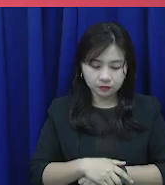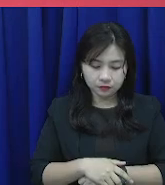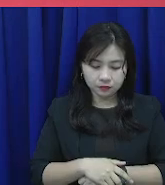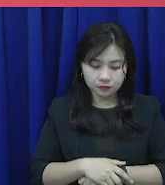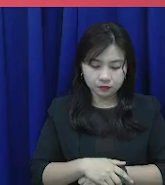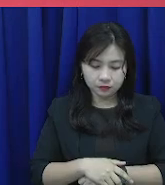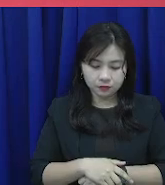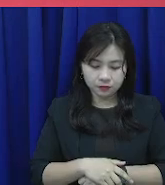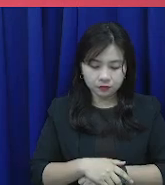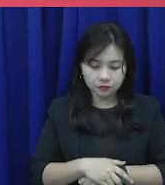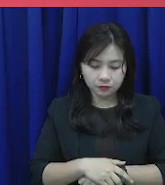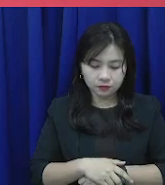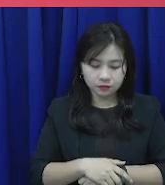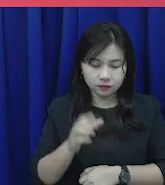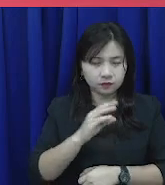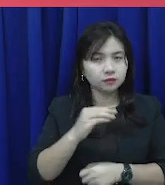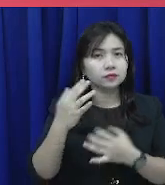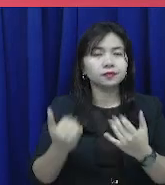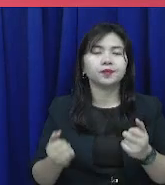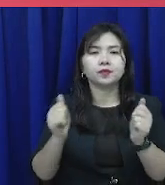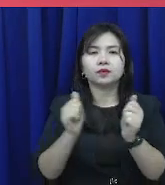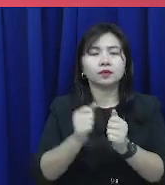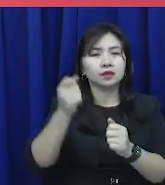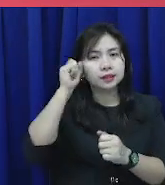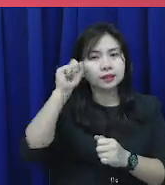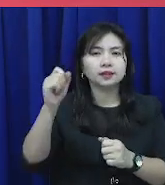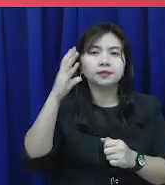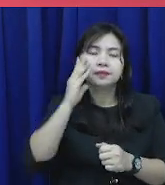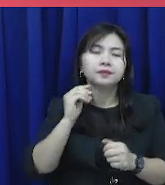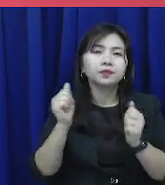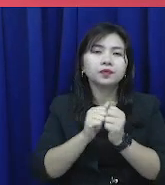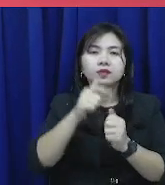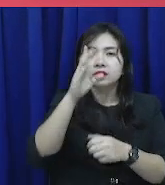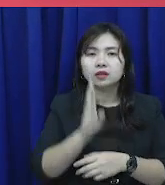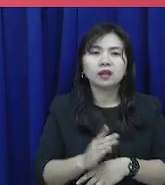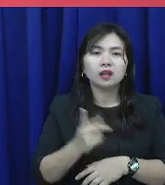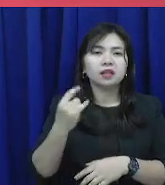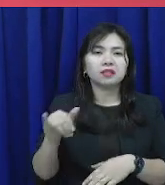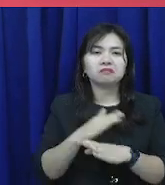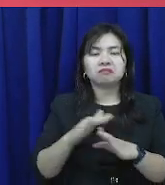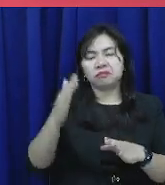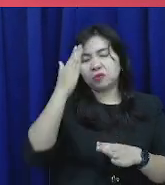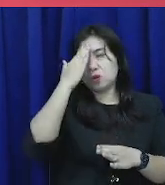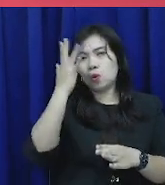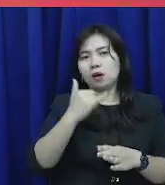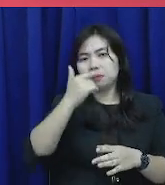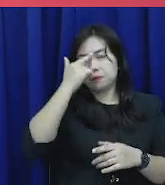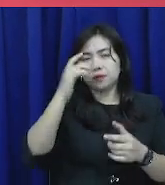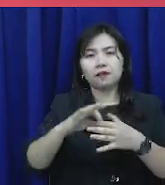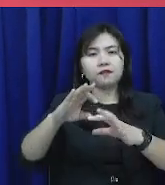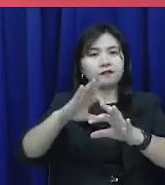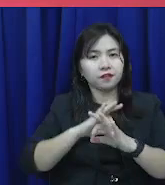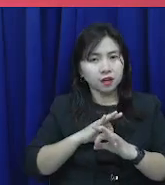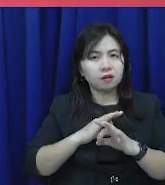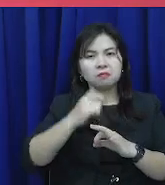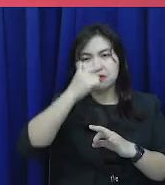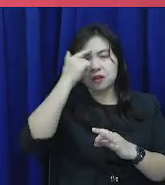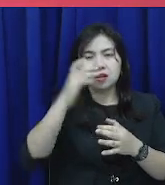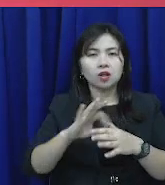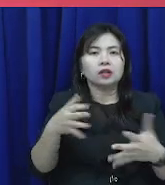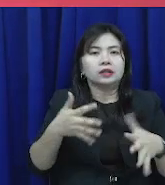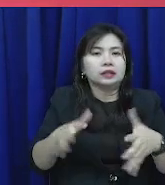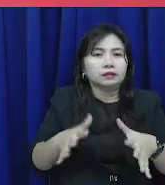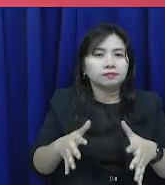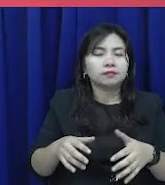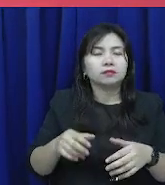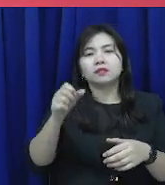kadil sa sa kanilang experience with God hindi na nila na-detain because of their fear hindi na nila na-detain that that is already God in the water